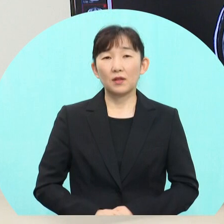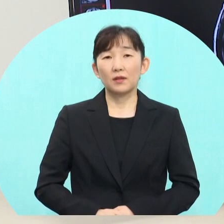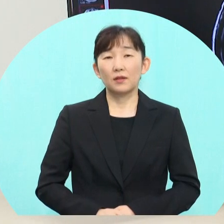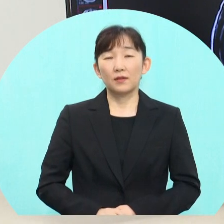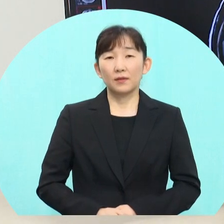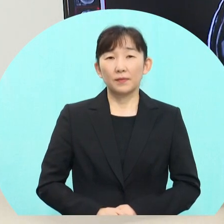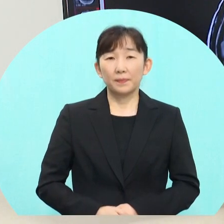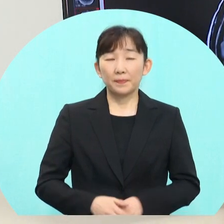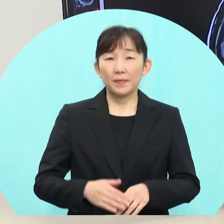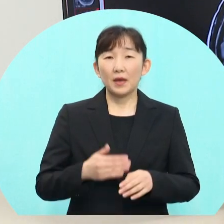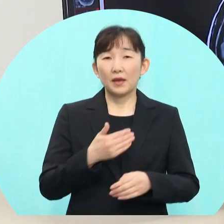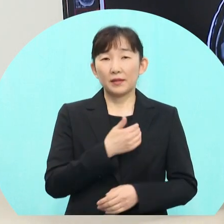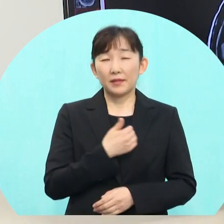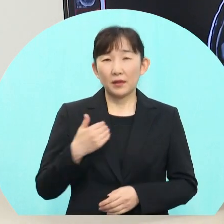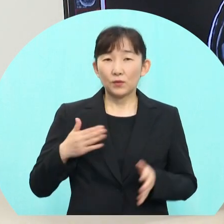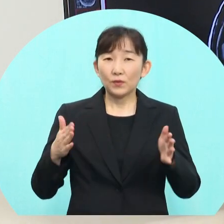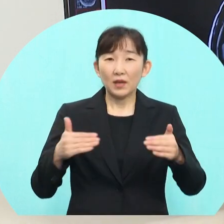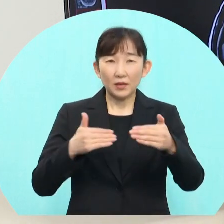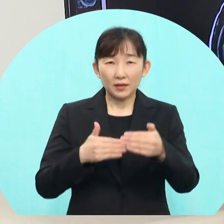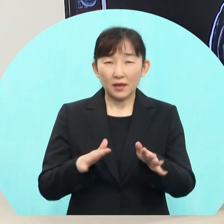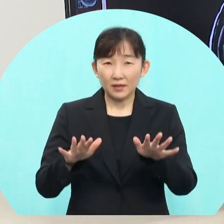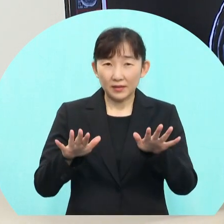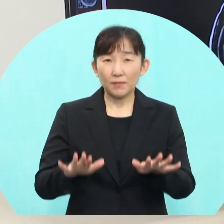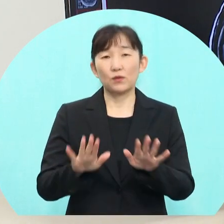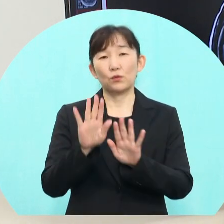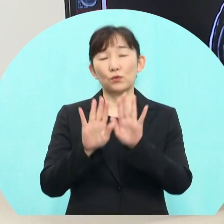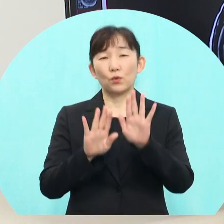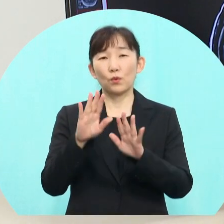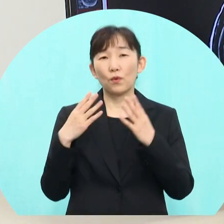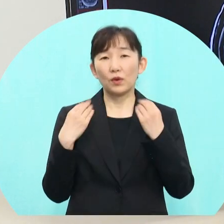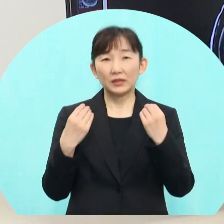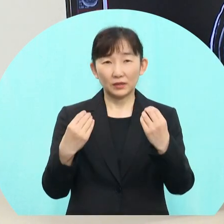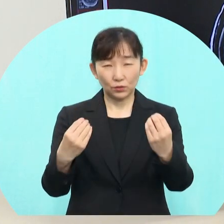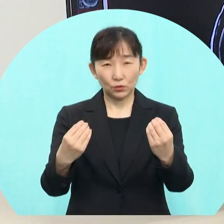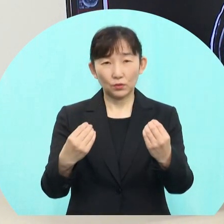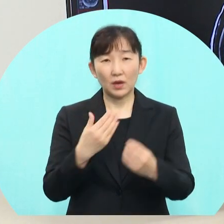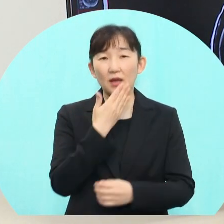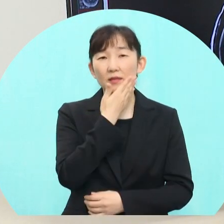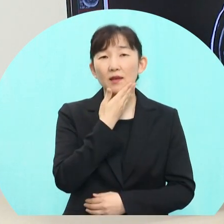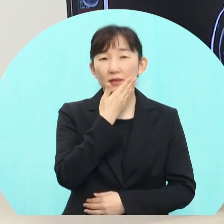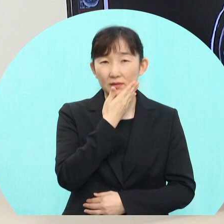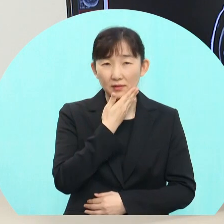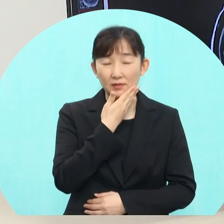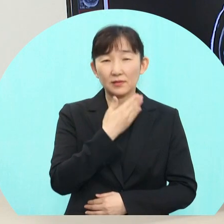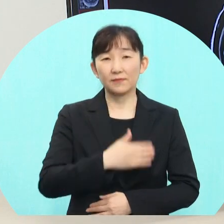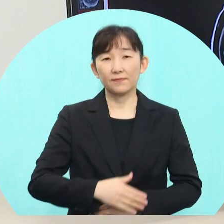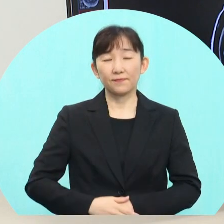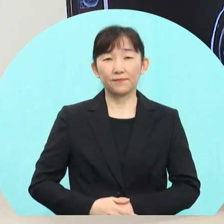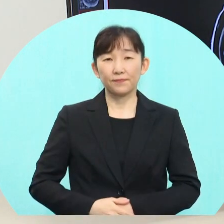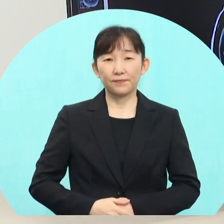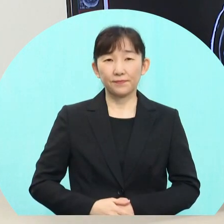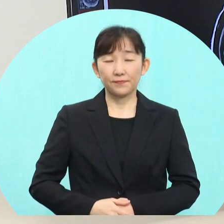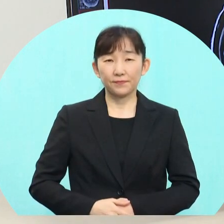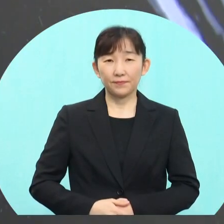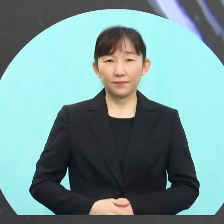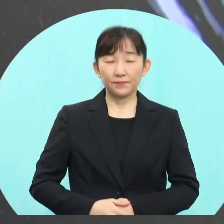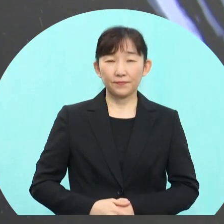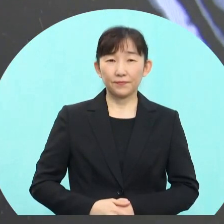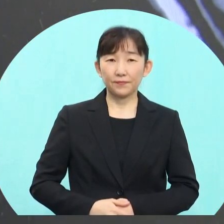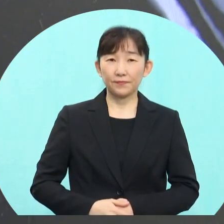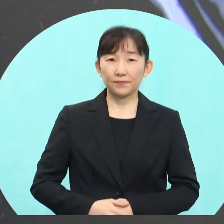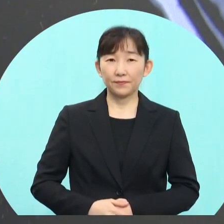でもまあ本当、できるだけ今のね、状態を維持していただくのは本当大切かと思いますね。